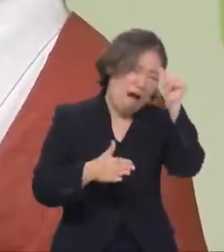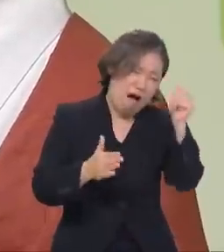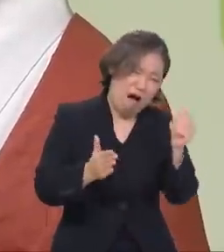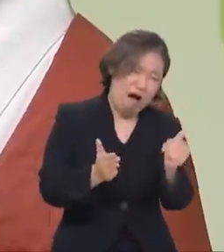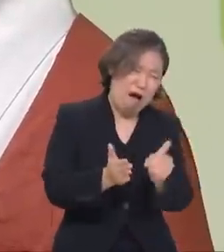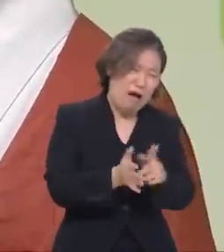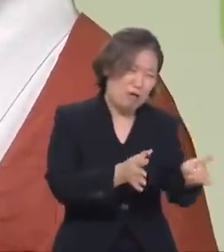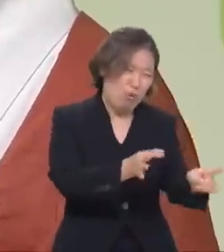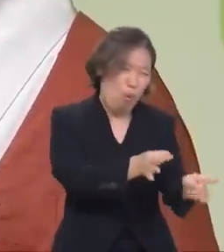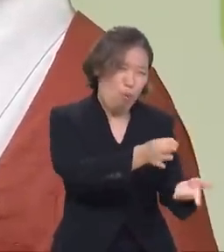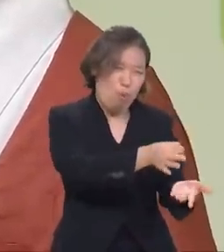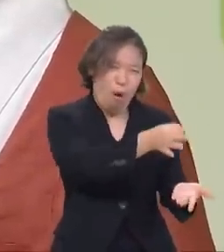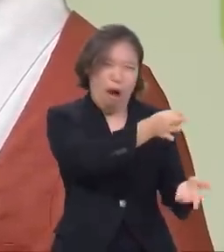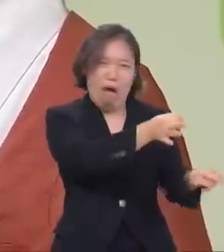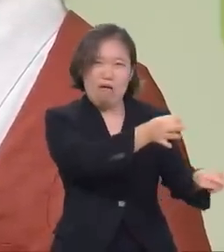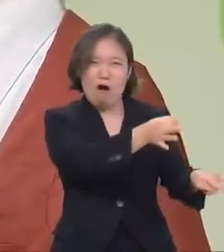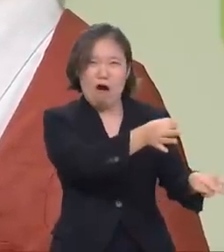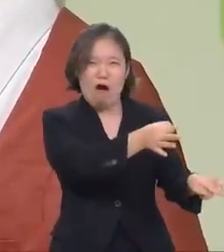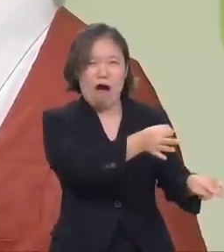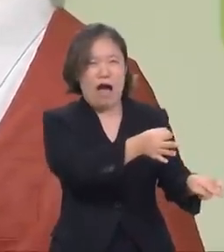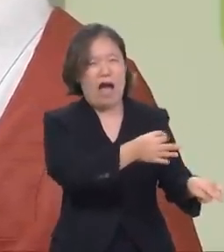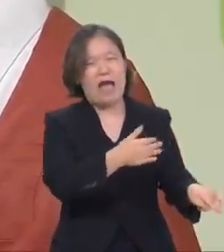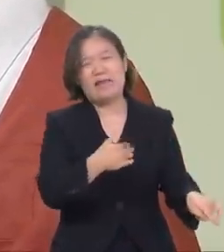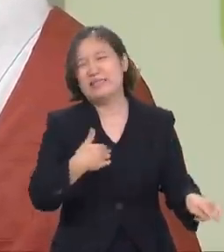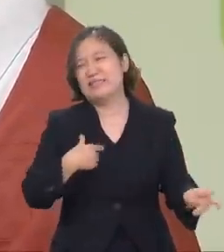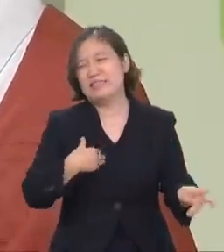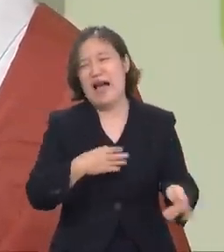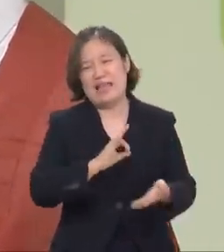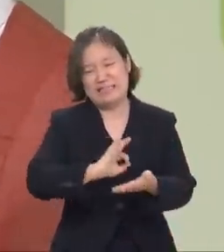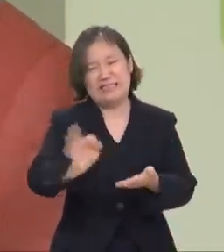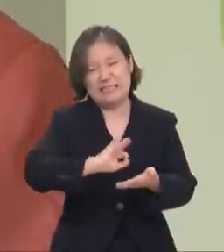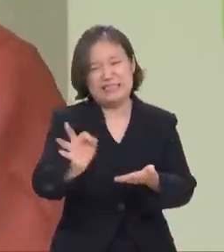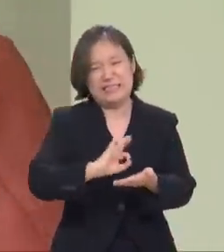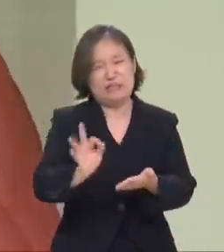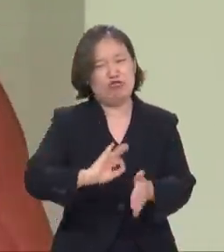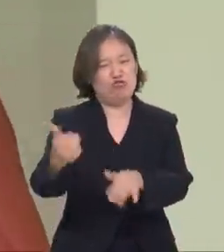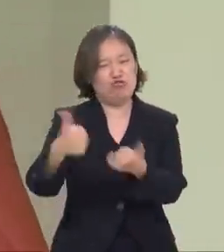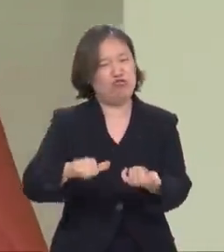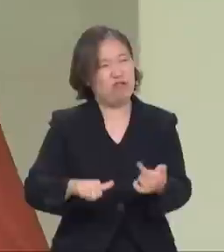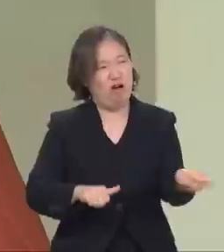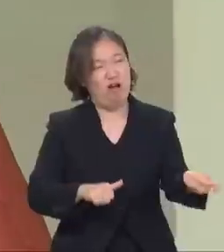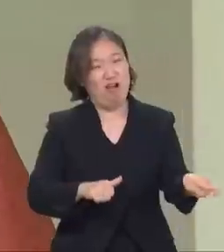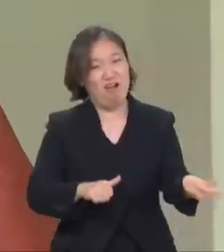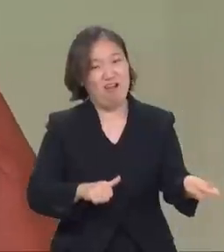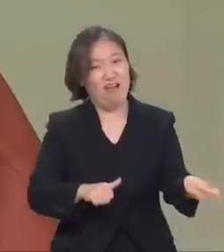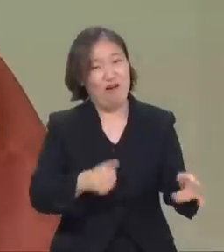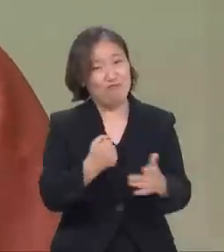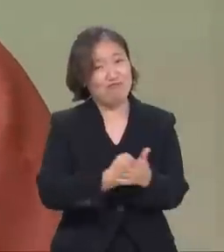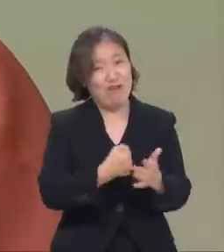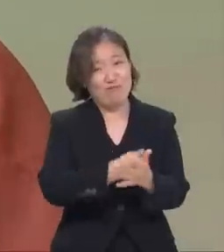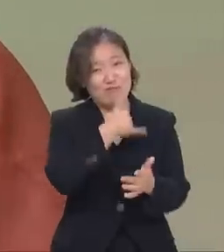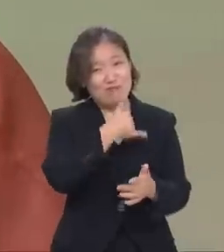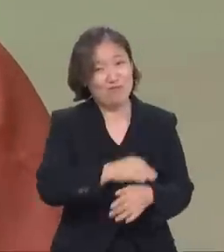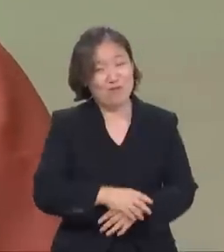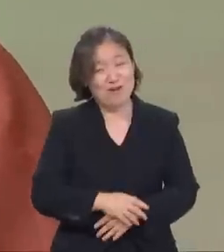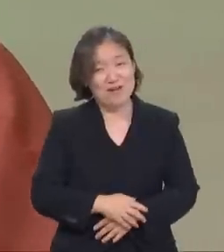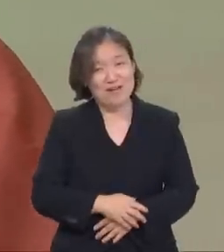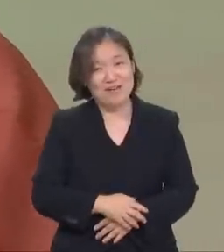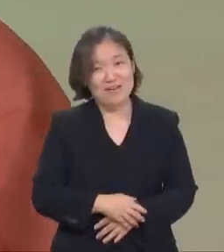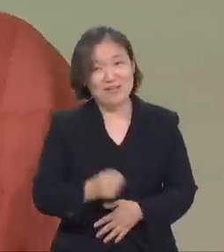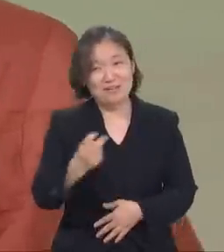평생 모아뒀던 돈 이럴 줄 알았으면 하고 싶은 거 다 하고 쓸 거 다 쓰고 죽을 걸 뭐 이렇게 생각할 수도